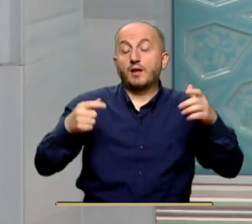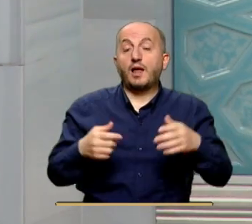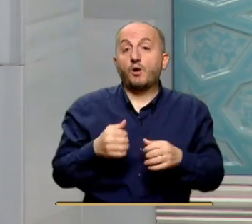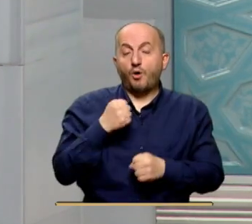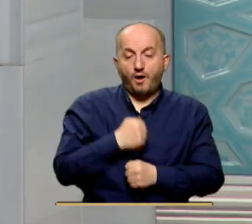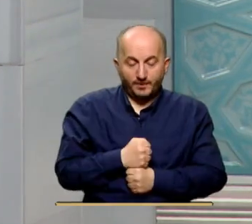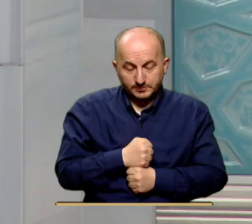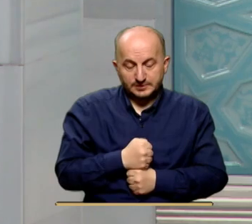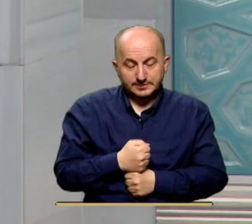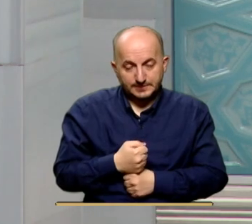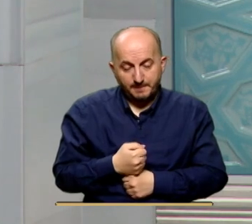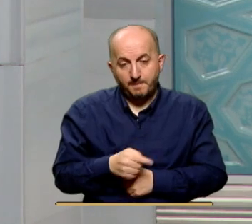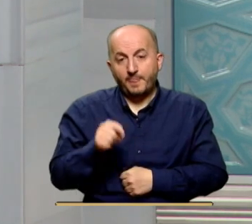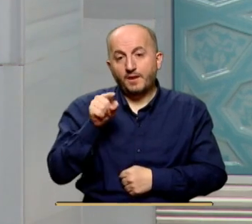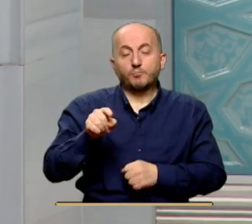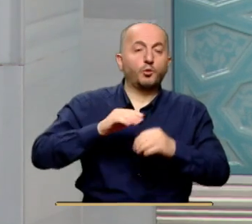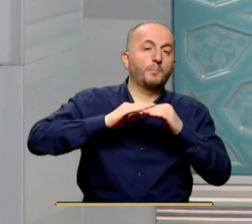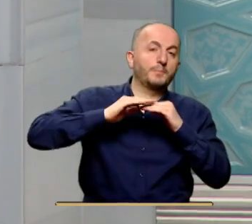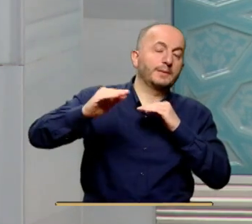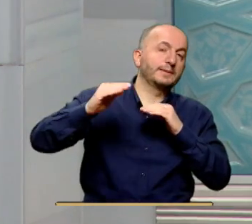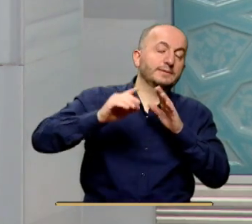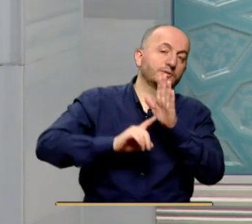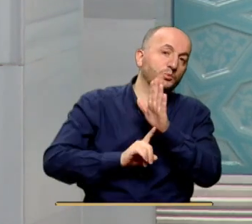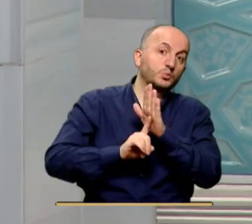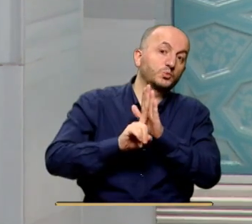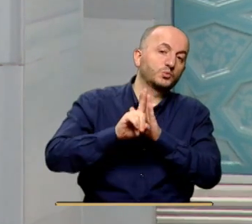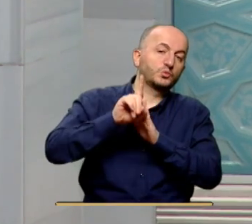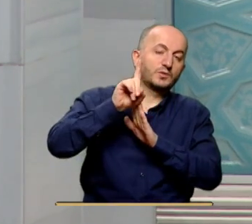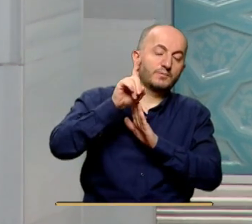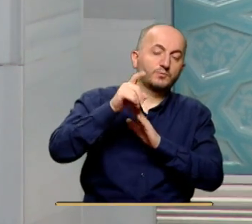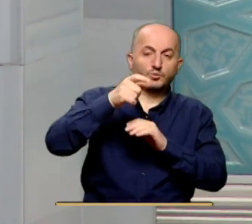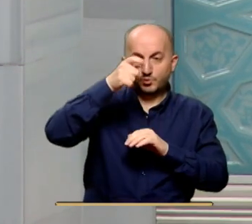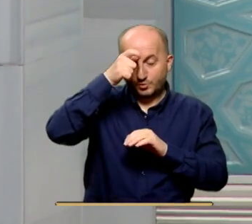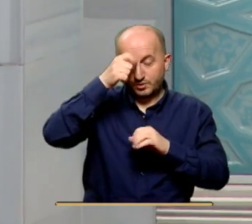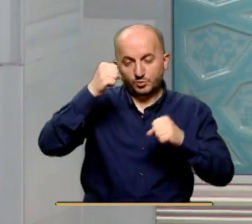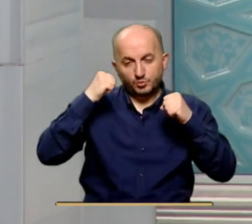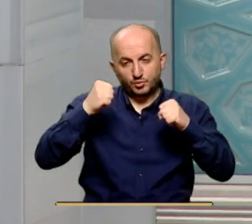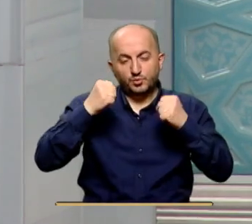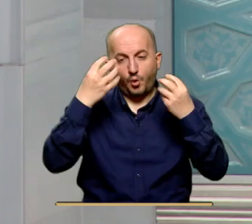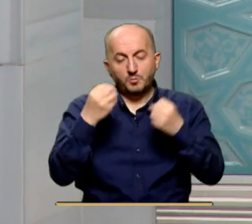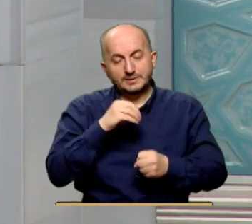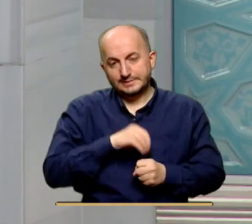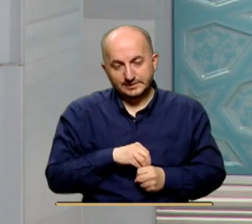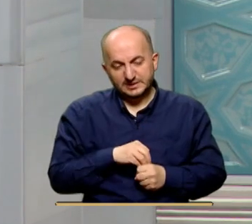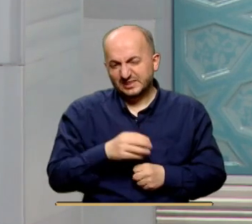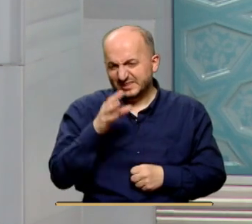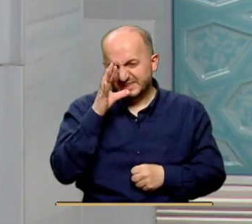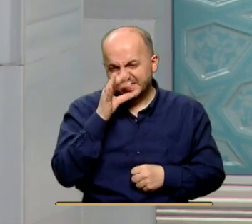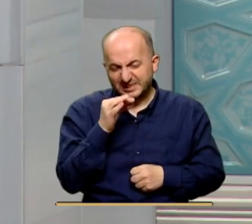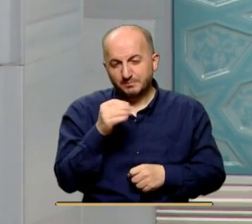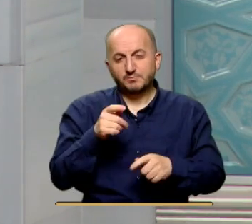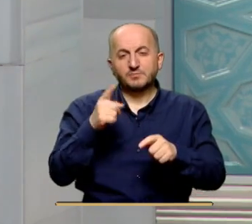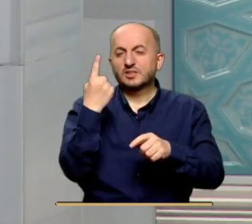diyorum ki bu milletin yükselmesi, bu ülkenin güçlenmesi için kim bir